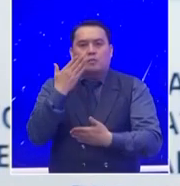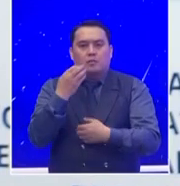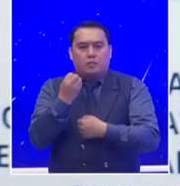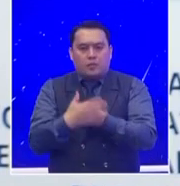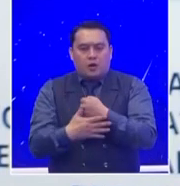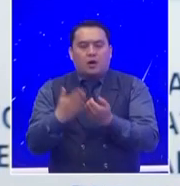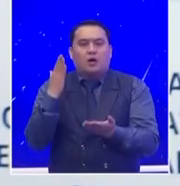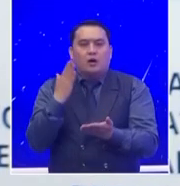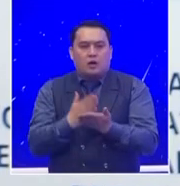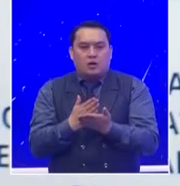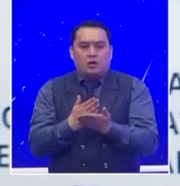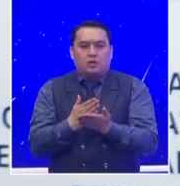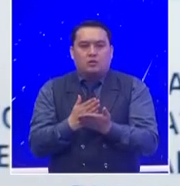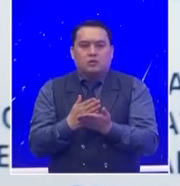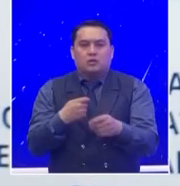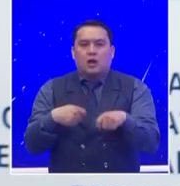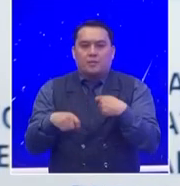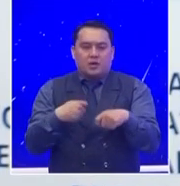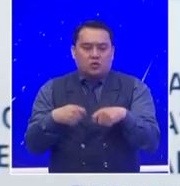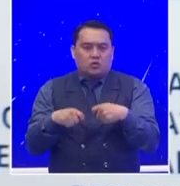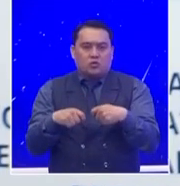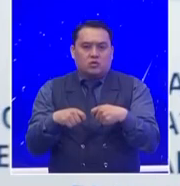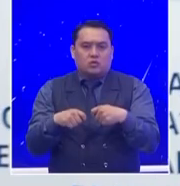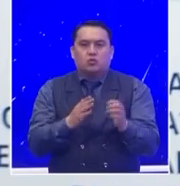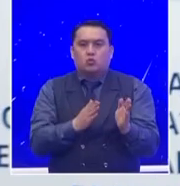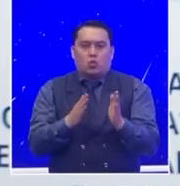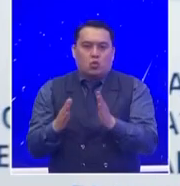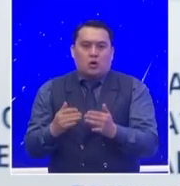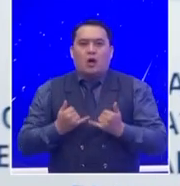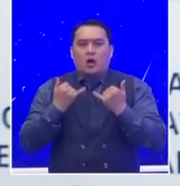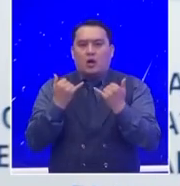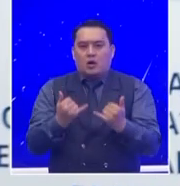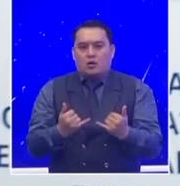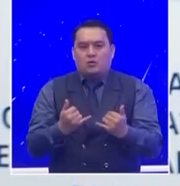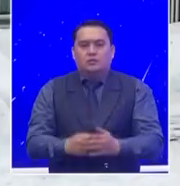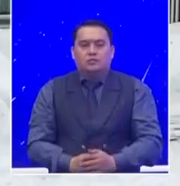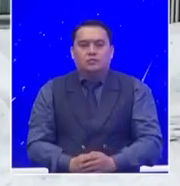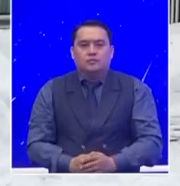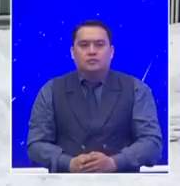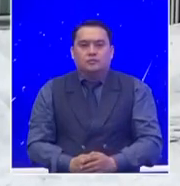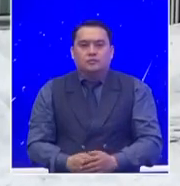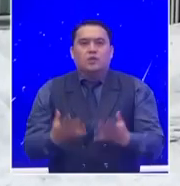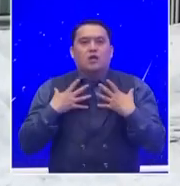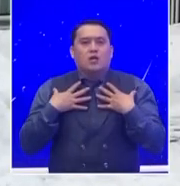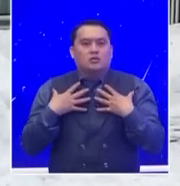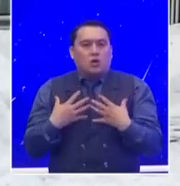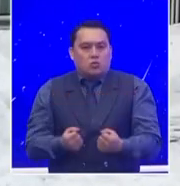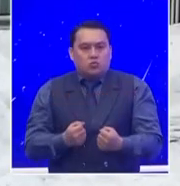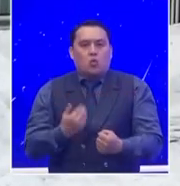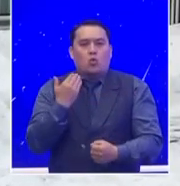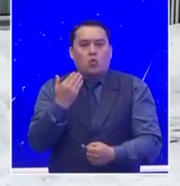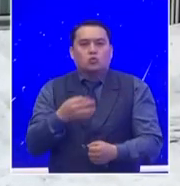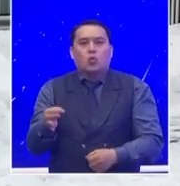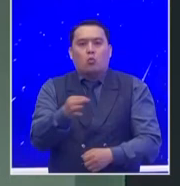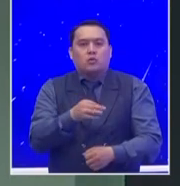стабилизационный. Ол жақта азық-түлік бағасын тұрақтандыруға арналған қор жұмыс істеп жатыр. Денсаулық сақтау саласының өкілдері